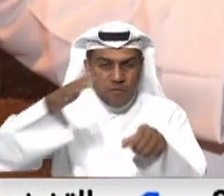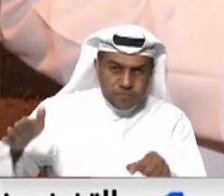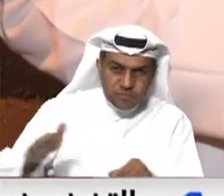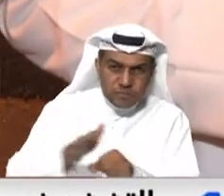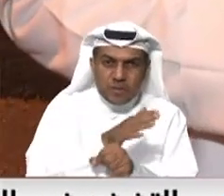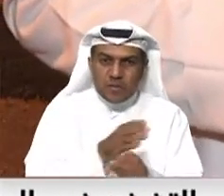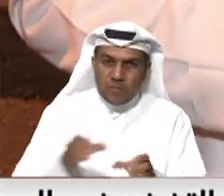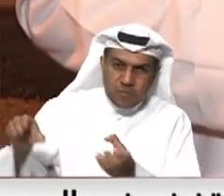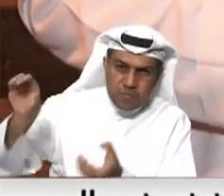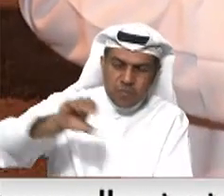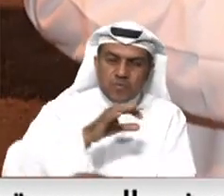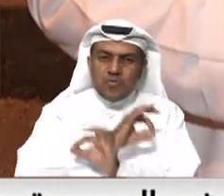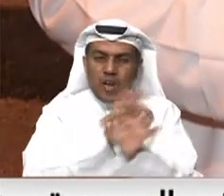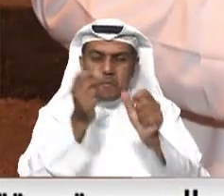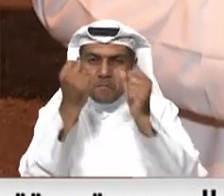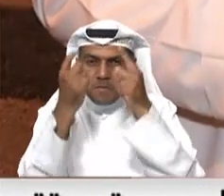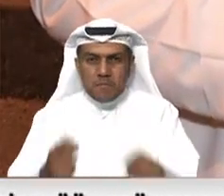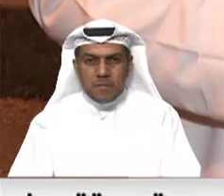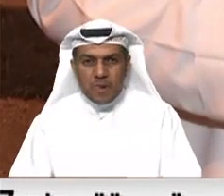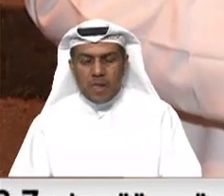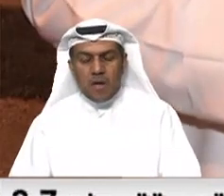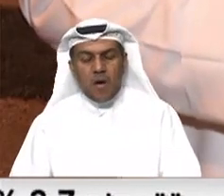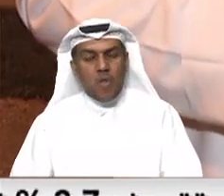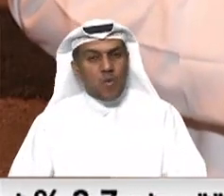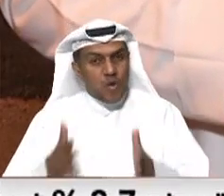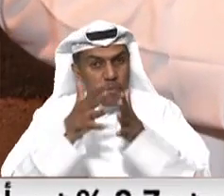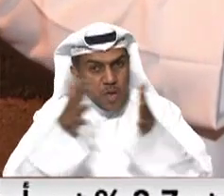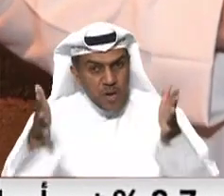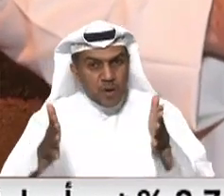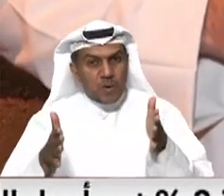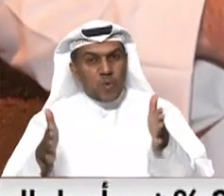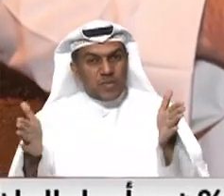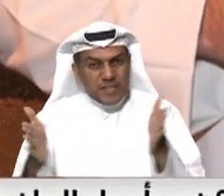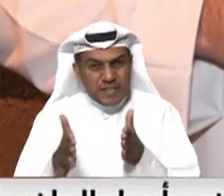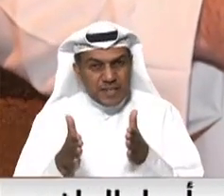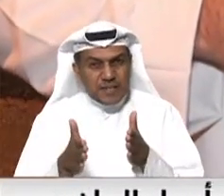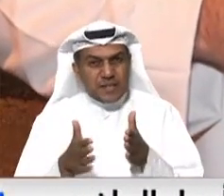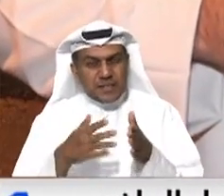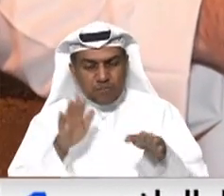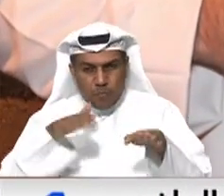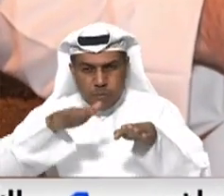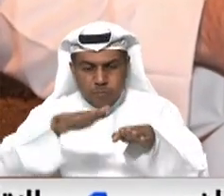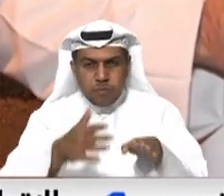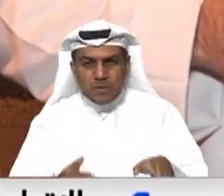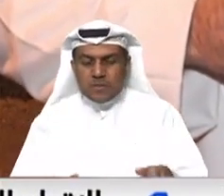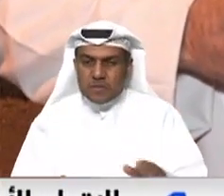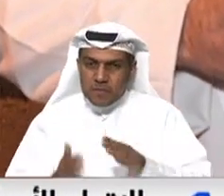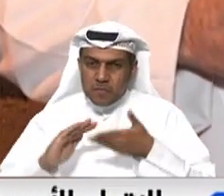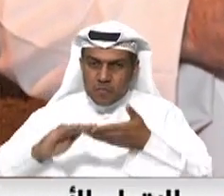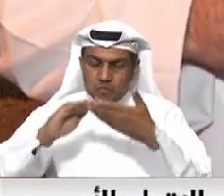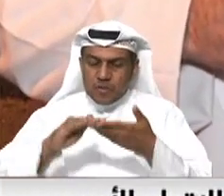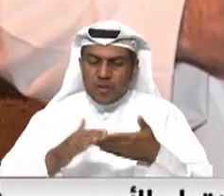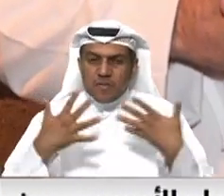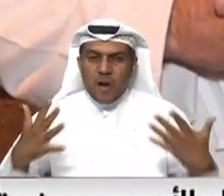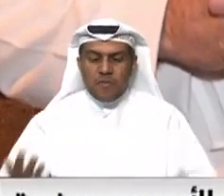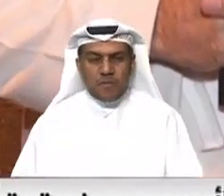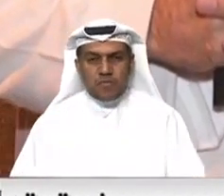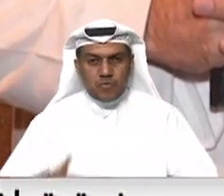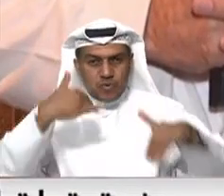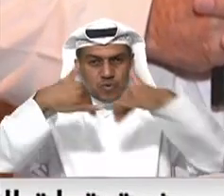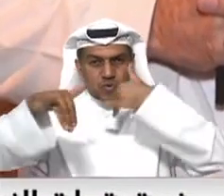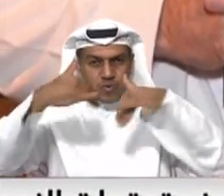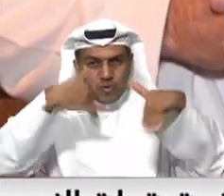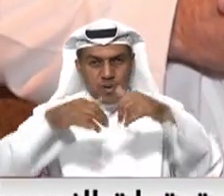والخطيرة والمتوسطة، تحقيقا لأمان الطريق وتحقيقا أيضا للسلامة المرورية. اليوم محطة جديدة